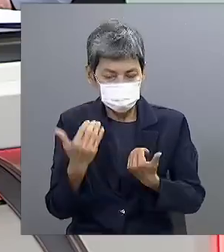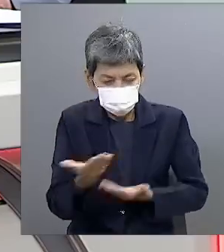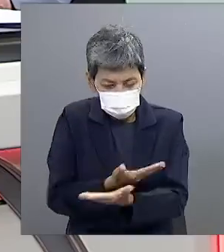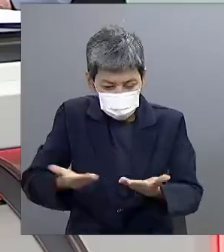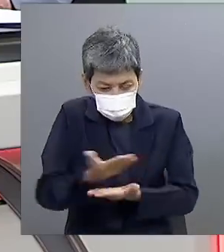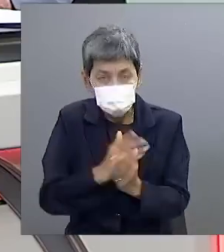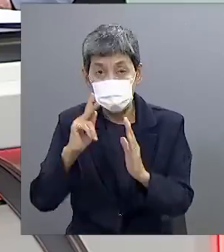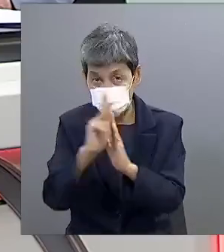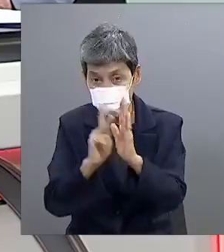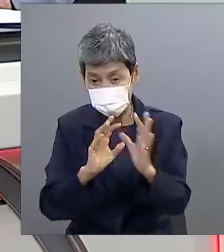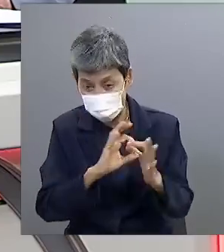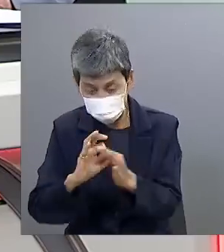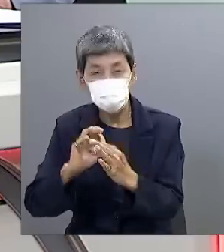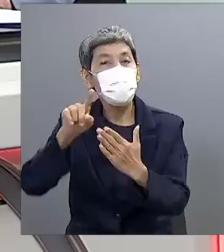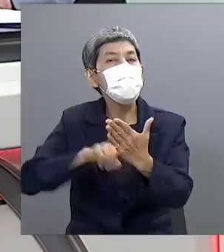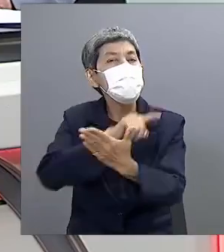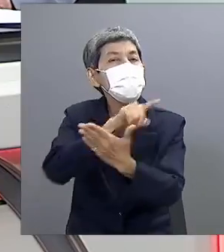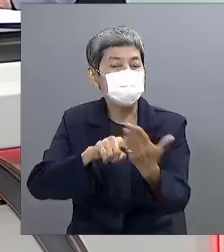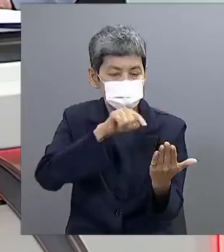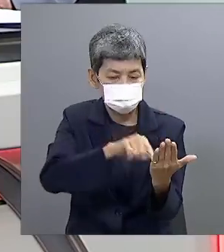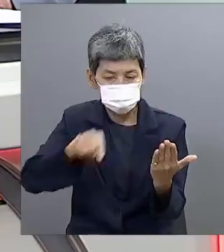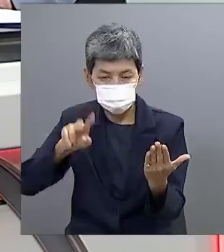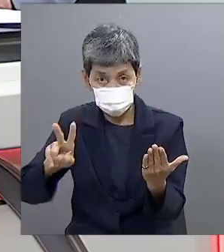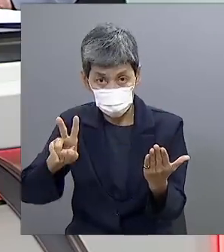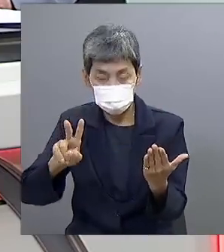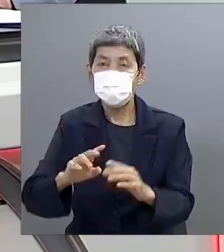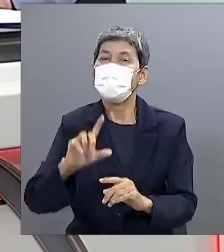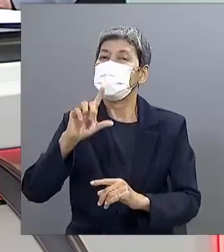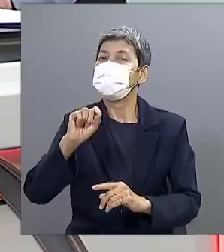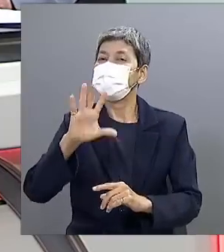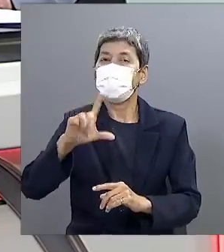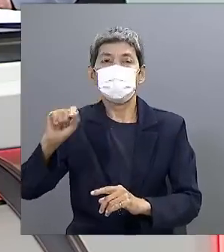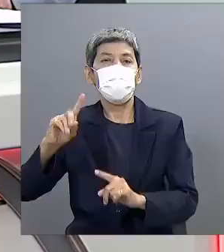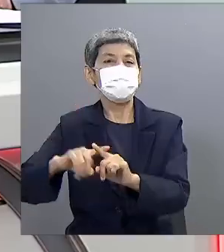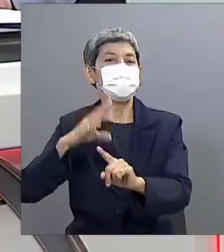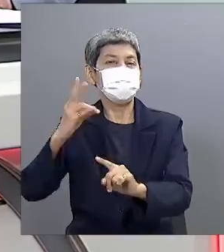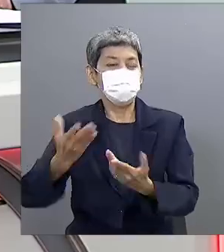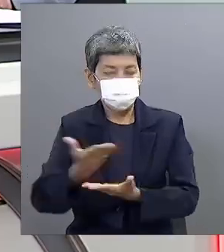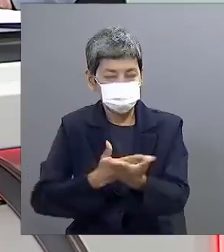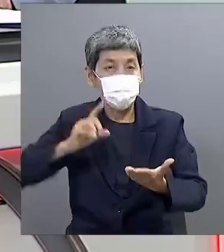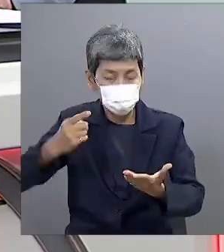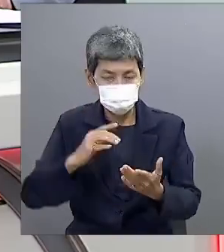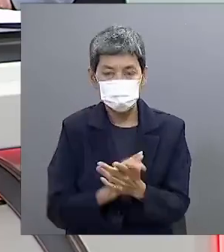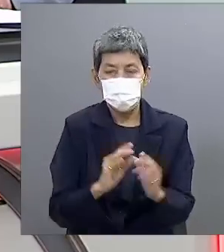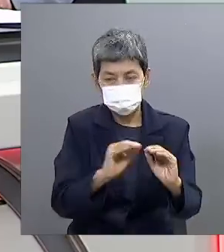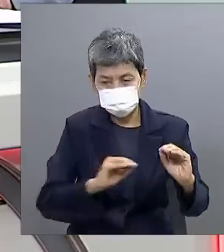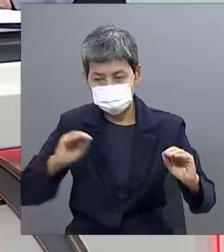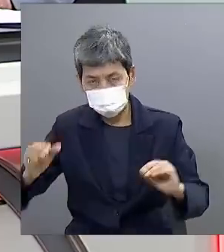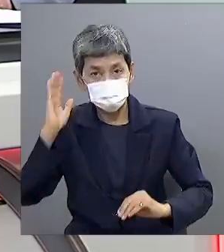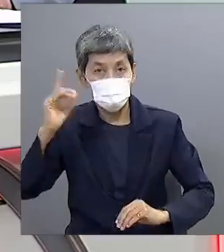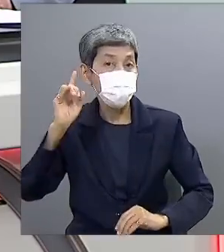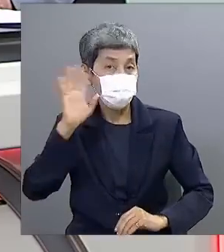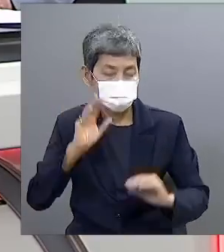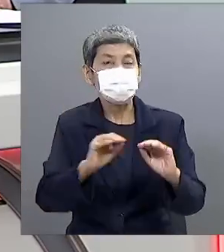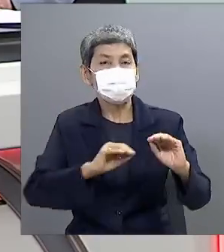ที่เกี่ยวข้องกับการเลือกตั้งทั้ง2ฉบับอีกครั้ง25และ26กรกฎาคมนี้เลื่อนไปถกกันหลังอภิปรายไม่ไว้วางใจเสร็จ